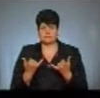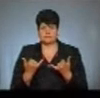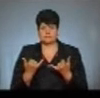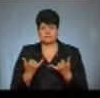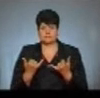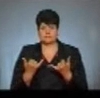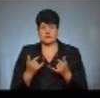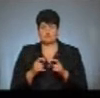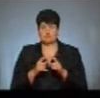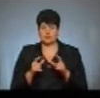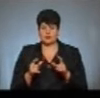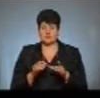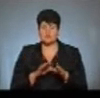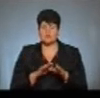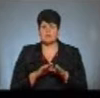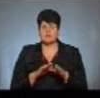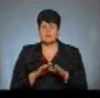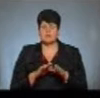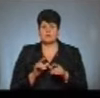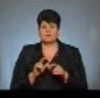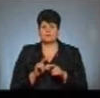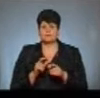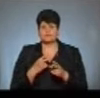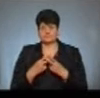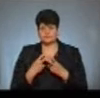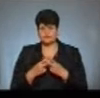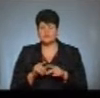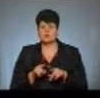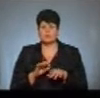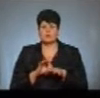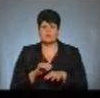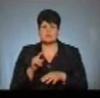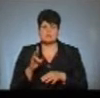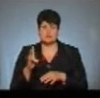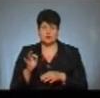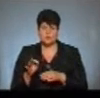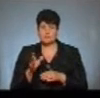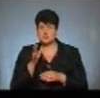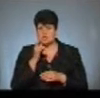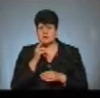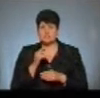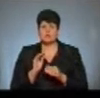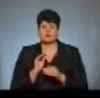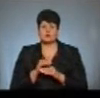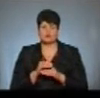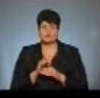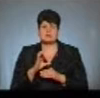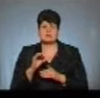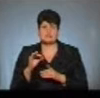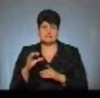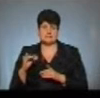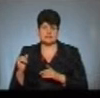перебувають в установах виконання покарань. Вони також проходять за нього під час додаткової сесії. Ну